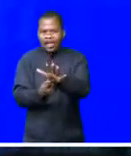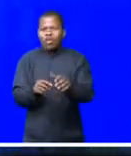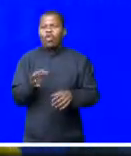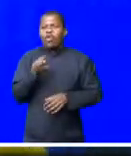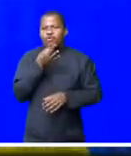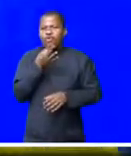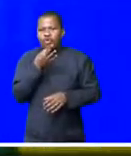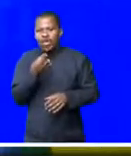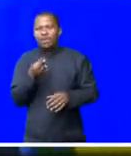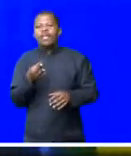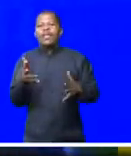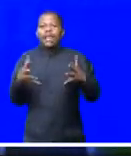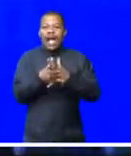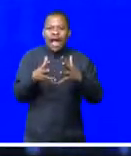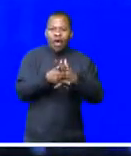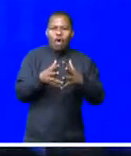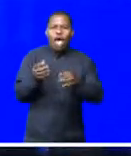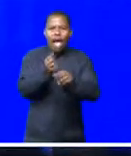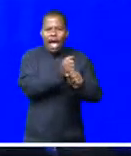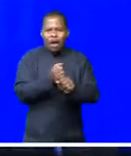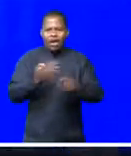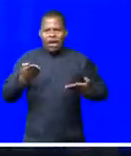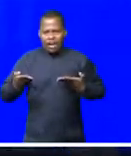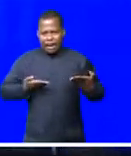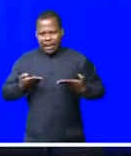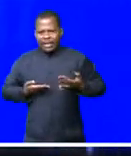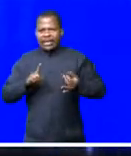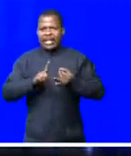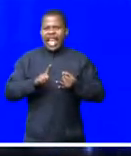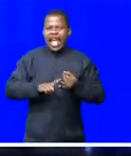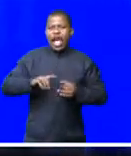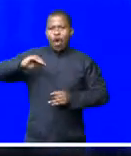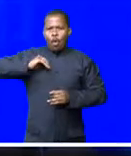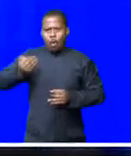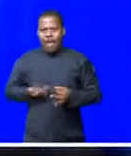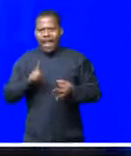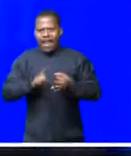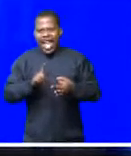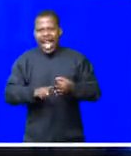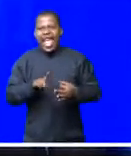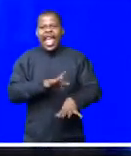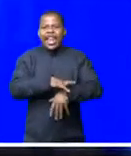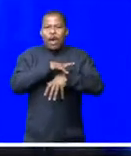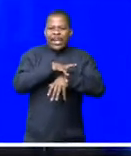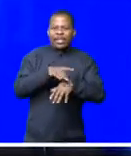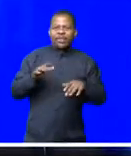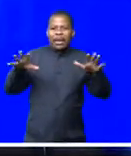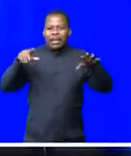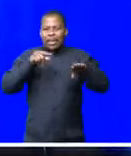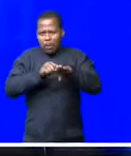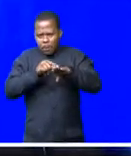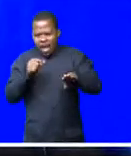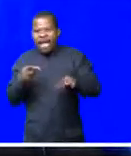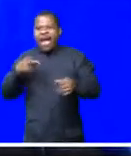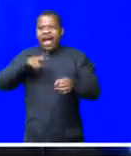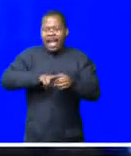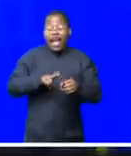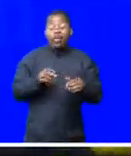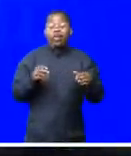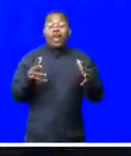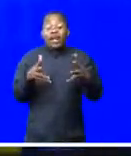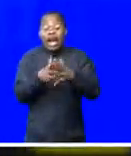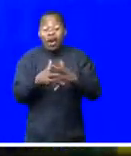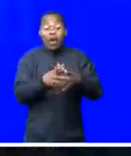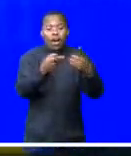wensha wetebhizinisi newabomake kanye newamalale veva kubala lembalwa kanti kulena mihlangano